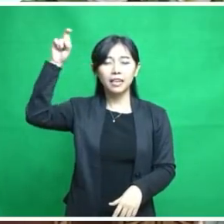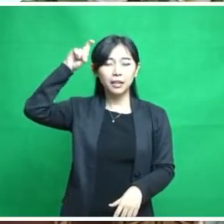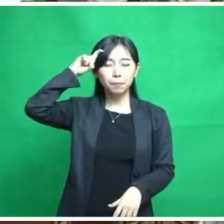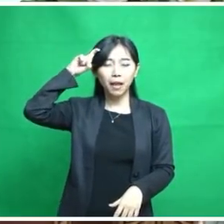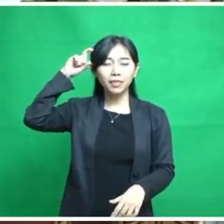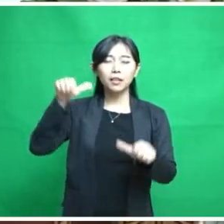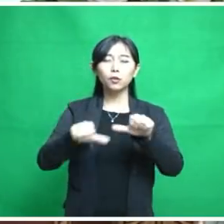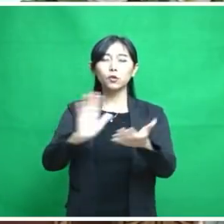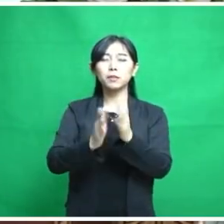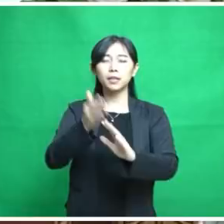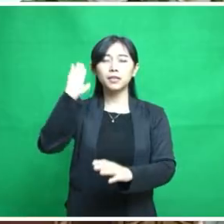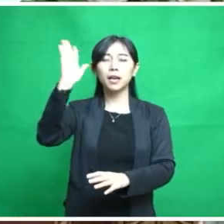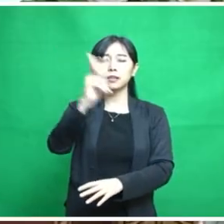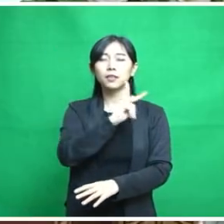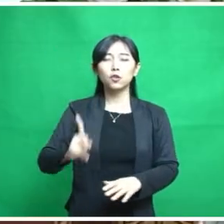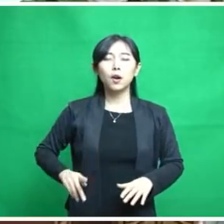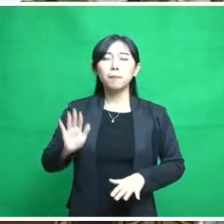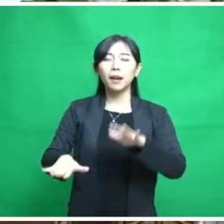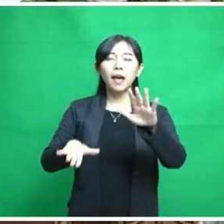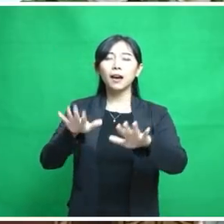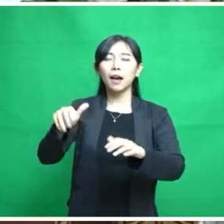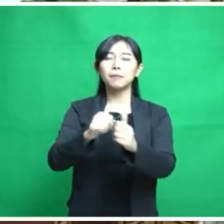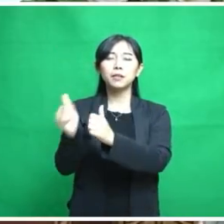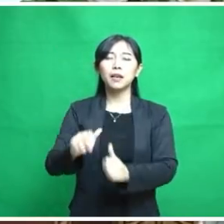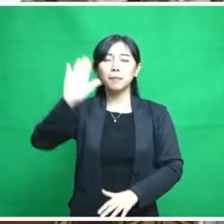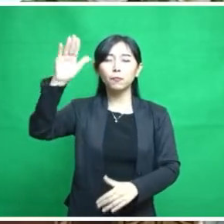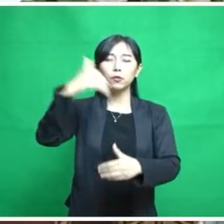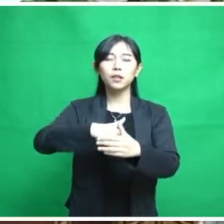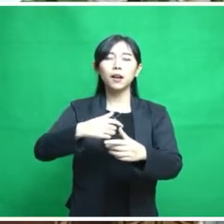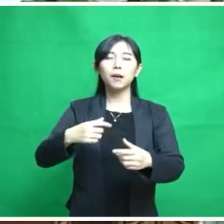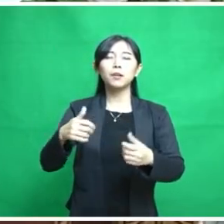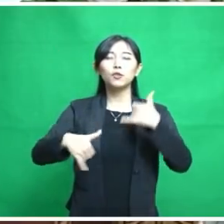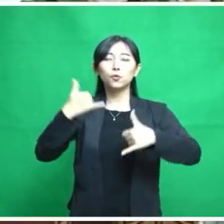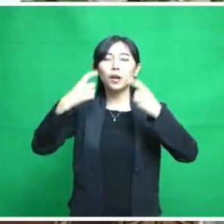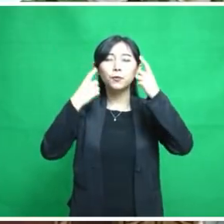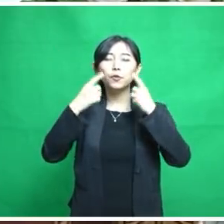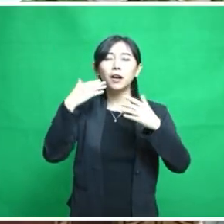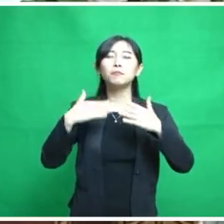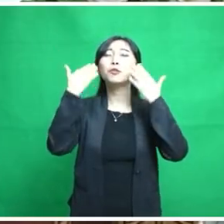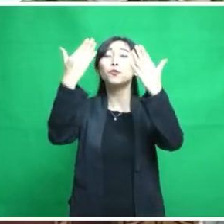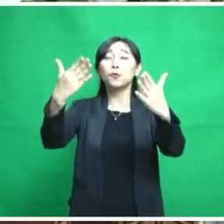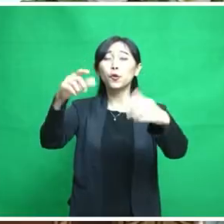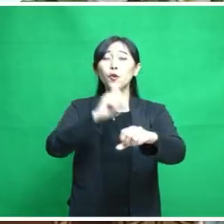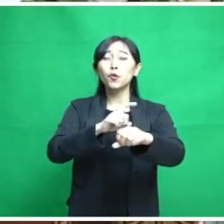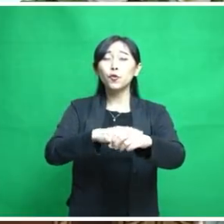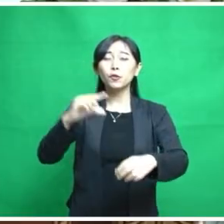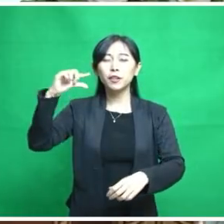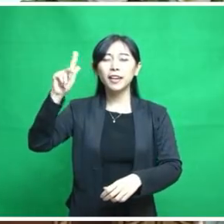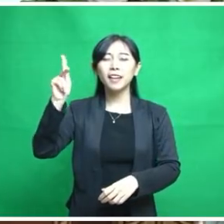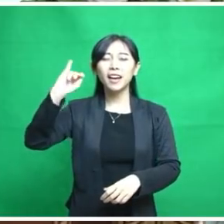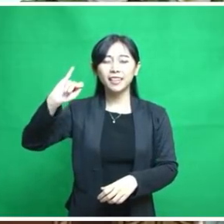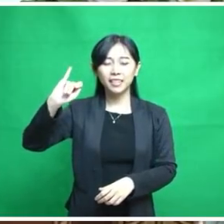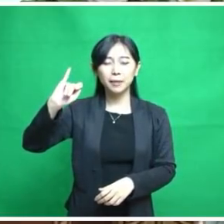Tuhan, melangkah bersama Kristus di dalam suka dan duka. Dan kami juga mengucap syukur ketika Gereja Kristen